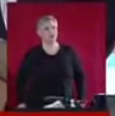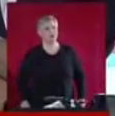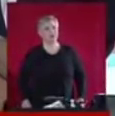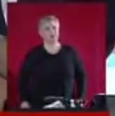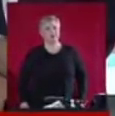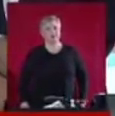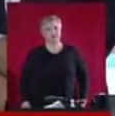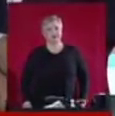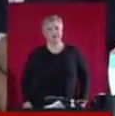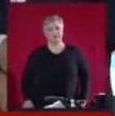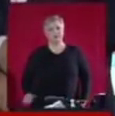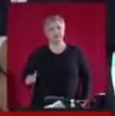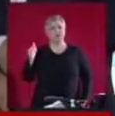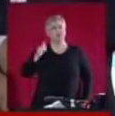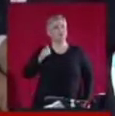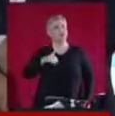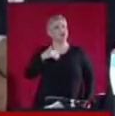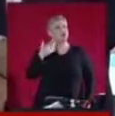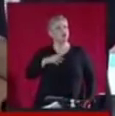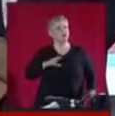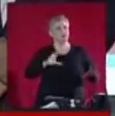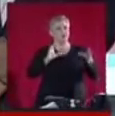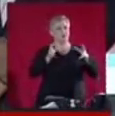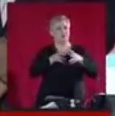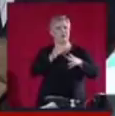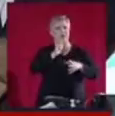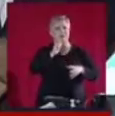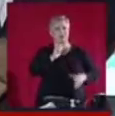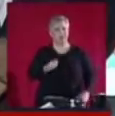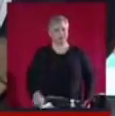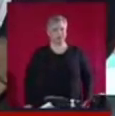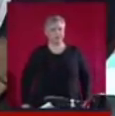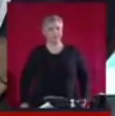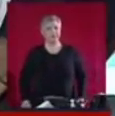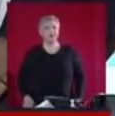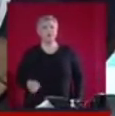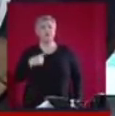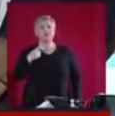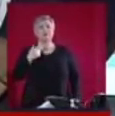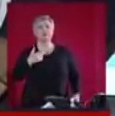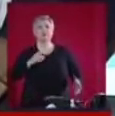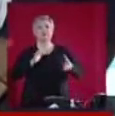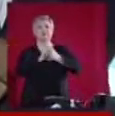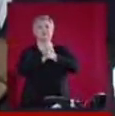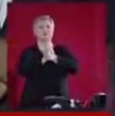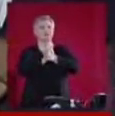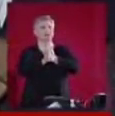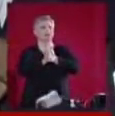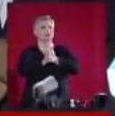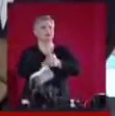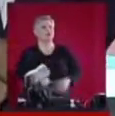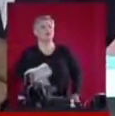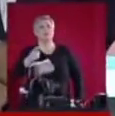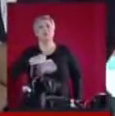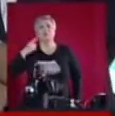κόσμος στο ψηφοδέλτιό μας που μας μιλάει για τη συλλογική επαγρύπνηση για το μεγάλο θέμα της κλιματικής